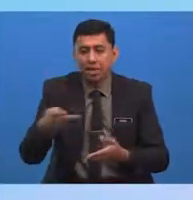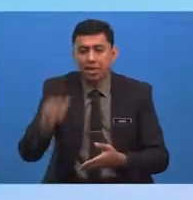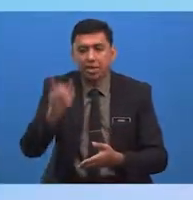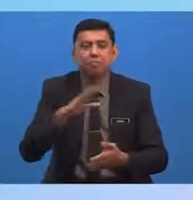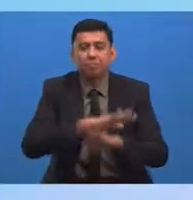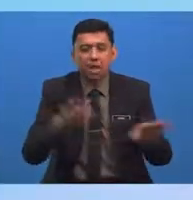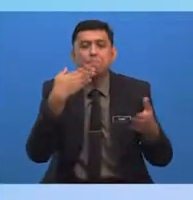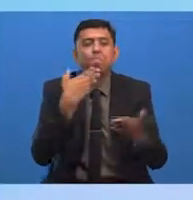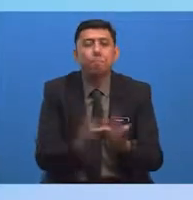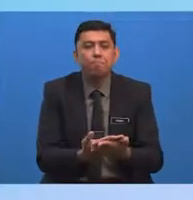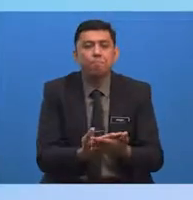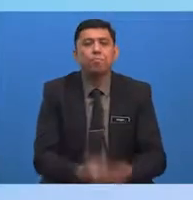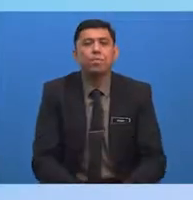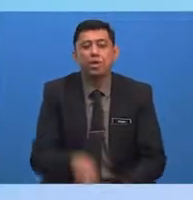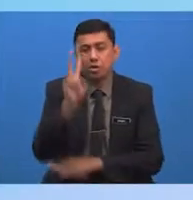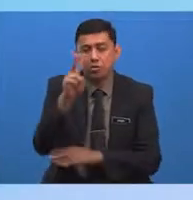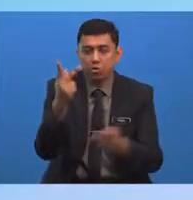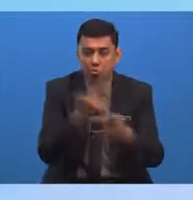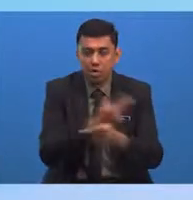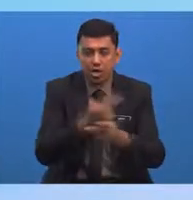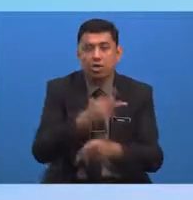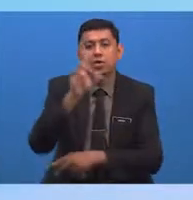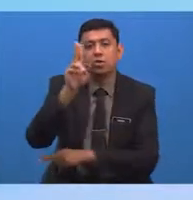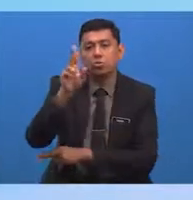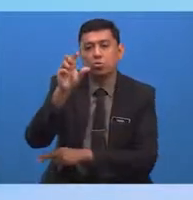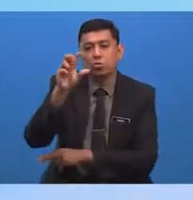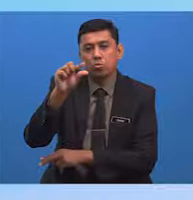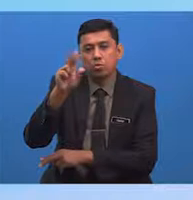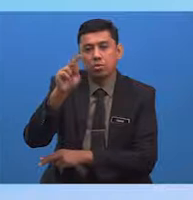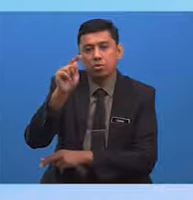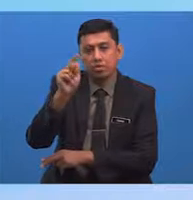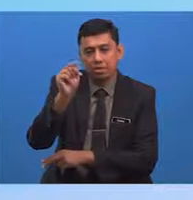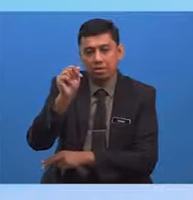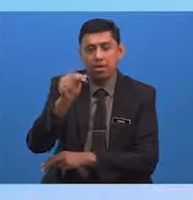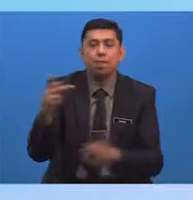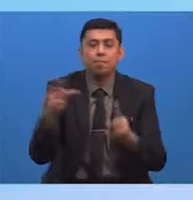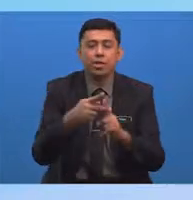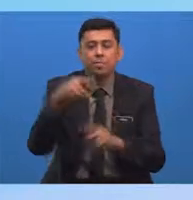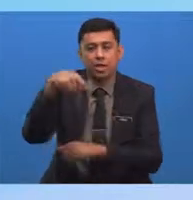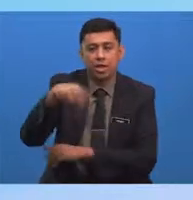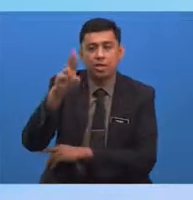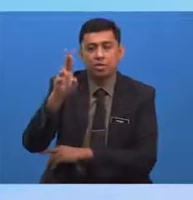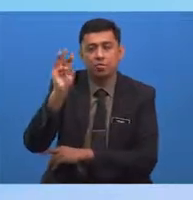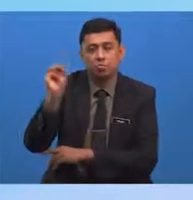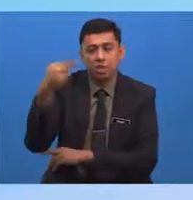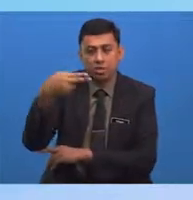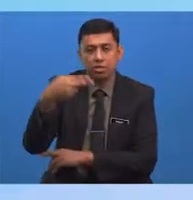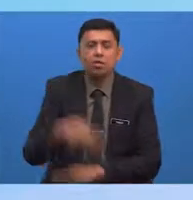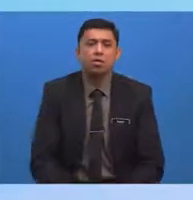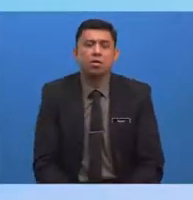James Brooke melakukan 2 kali ugutan terhadap Pangeran Raja Muda Hashim yang cuba berdolak